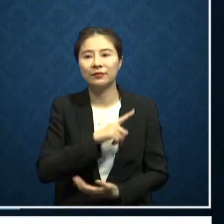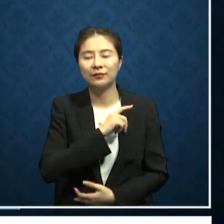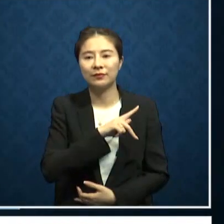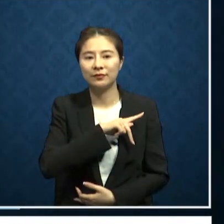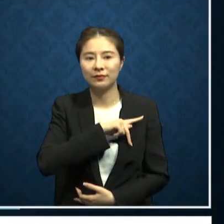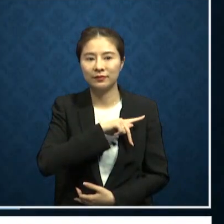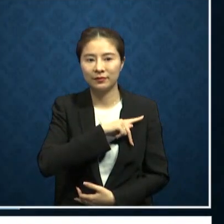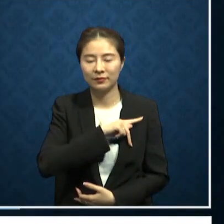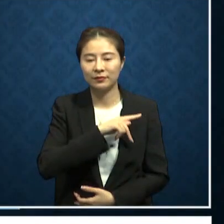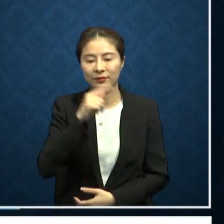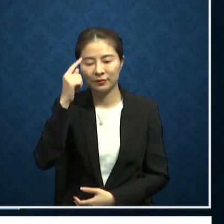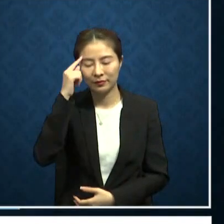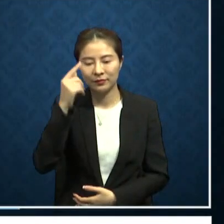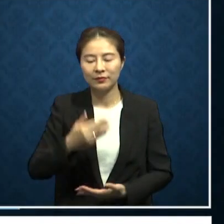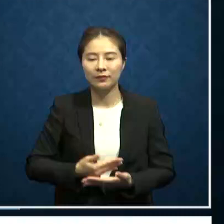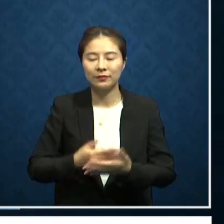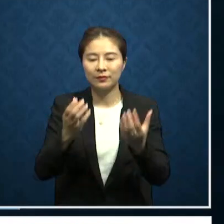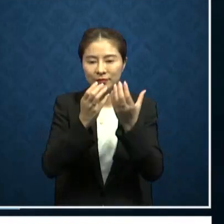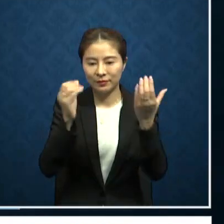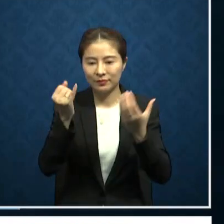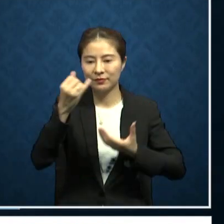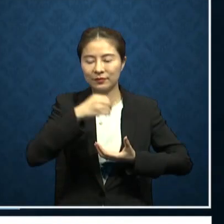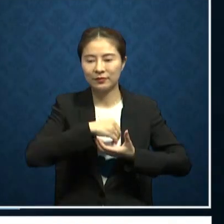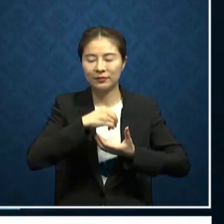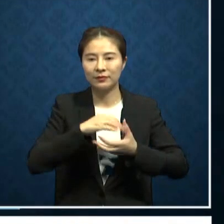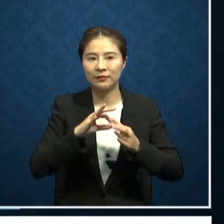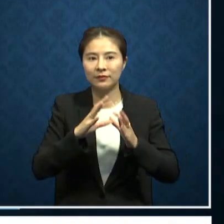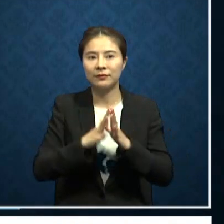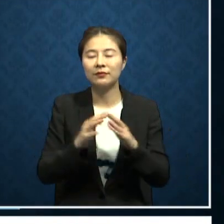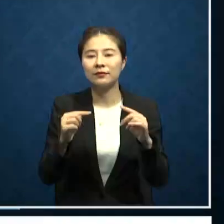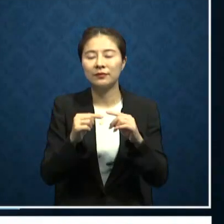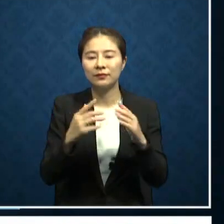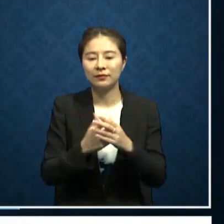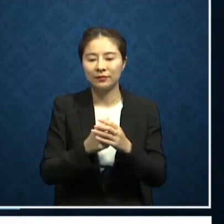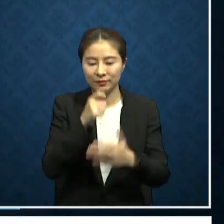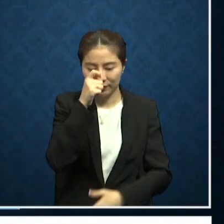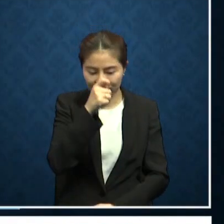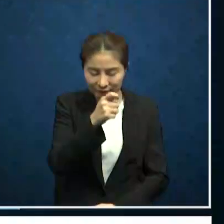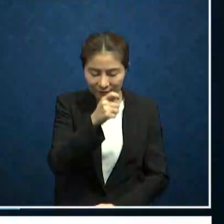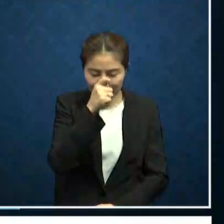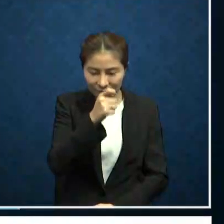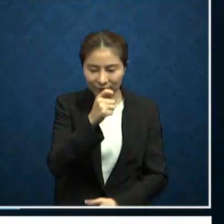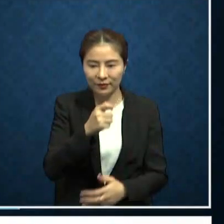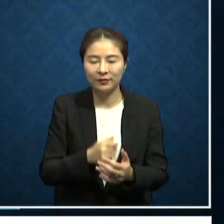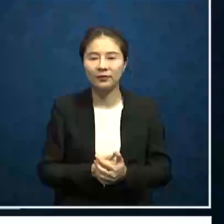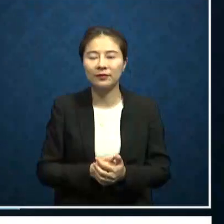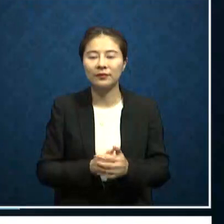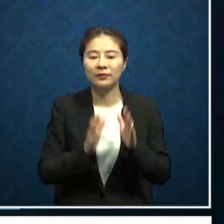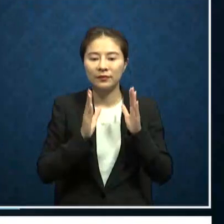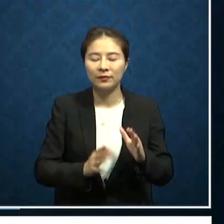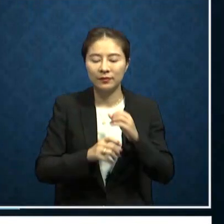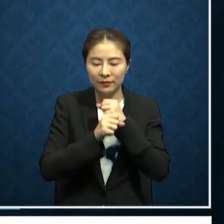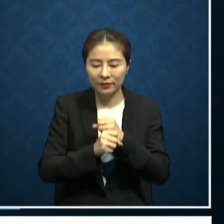หลากหลายนะคะความเป็นไทยหรือว่าไนสเอ่อจะมีเรื่องของความกตัญญูความเป็นมิตรนะคะการไหว้รวมถึงประเพณี